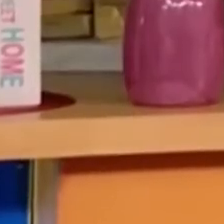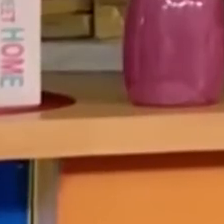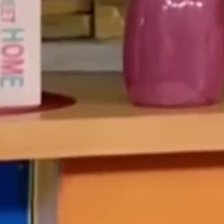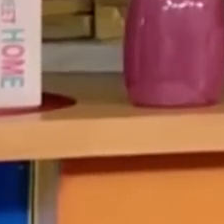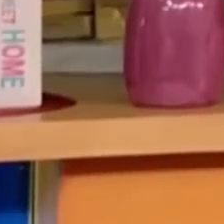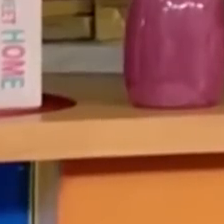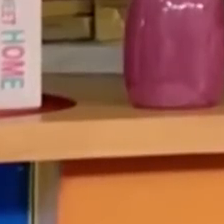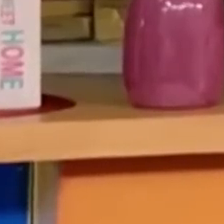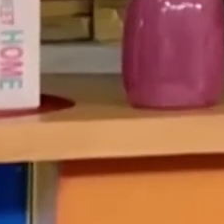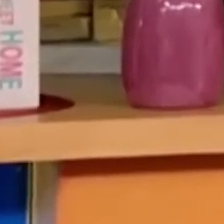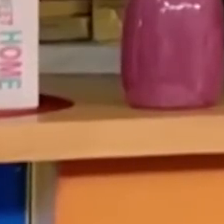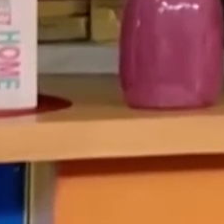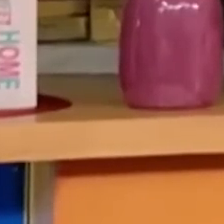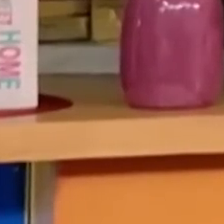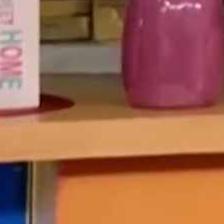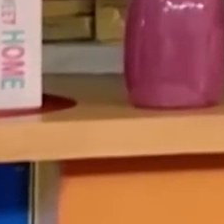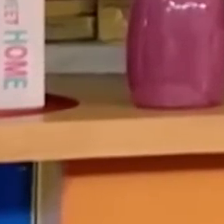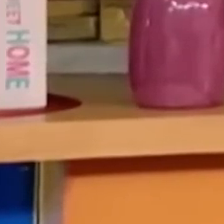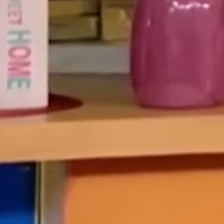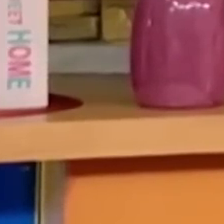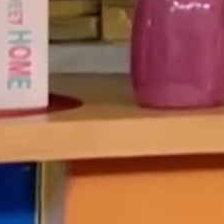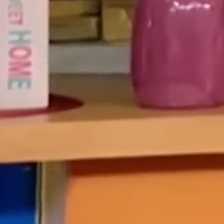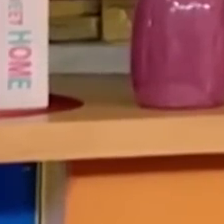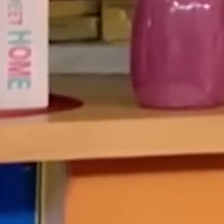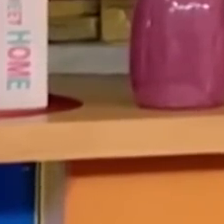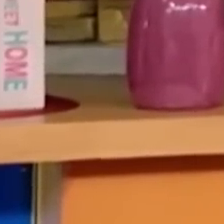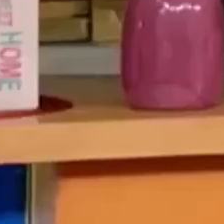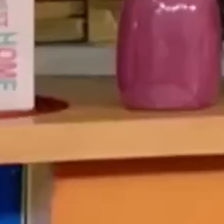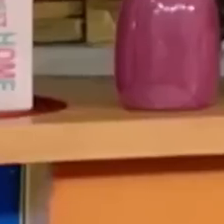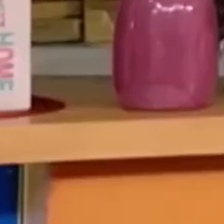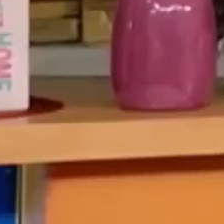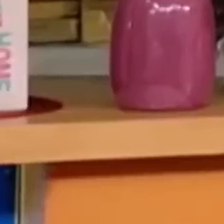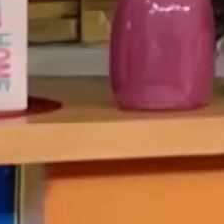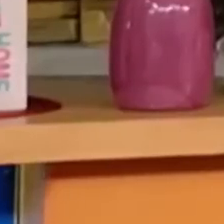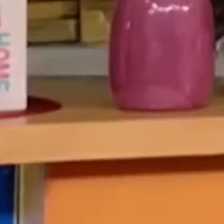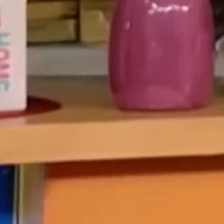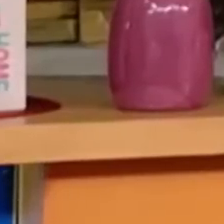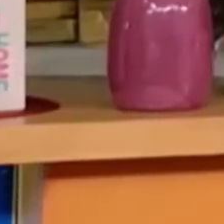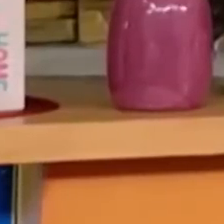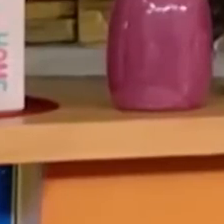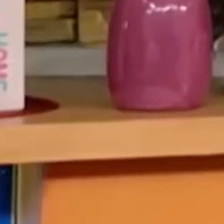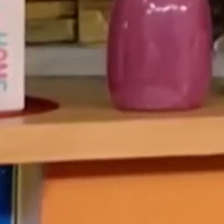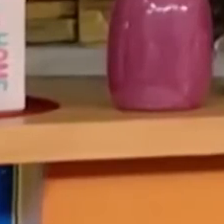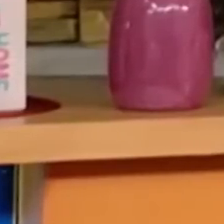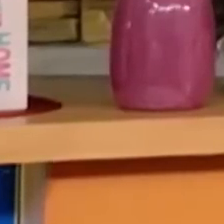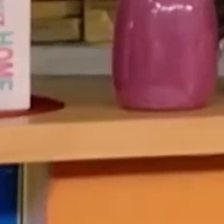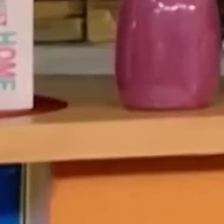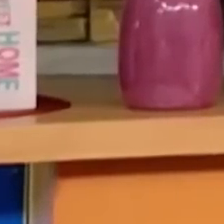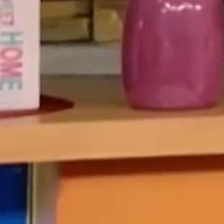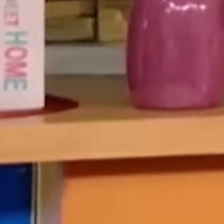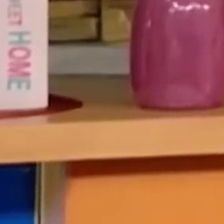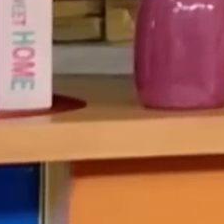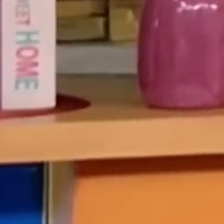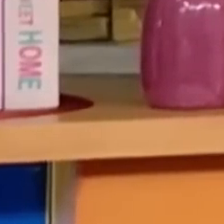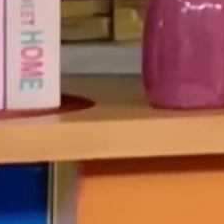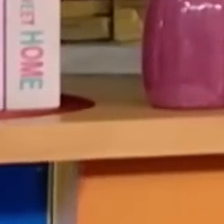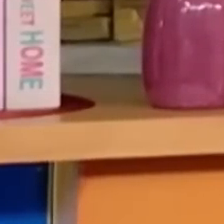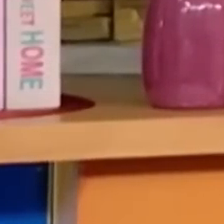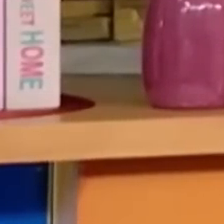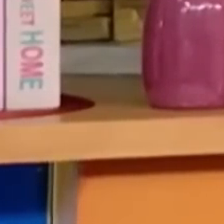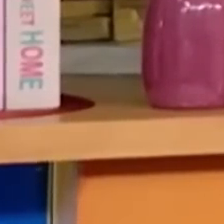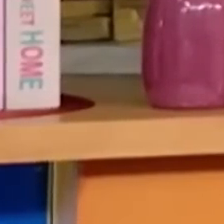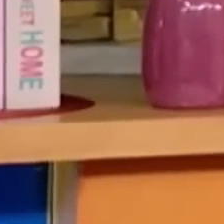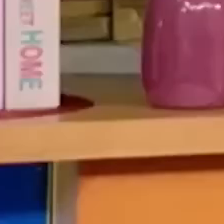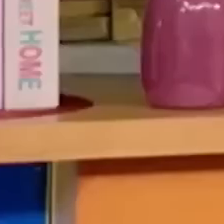sa youtube.com/GMA News. I-click lang ang subscribe button. At sa mga kapuso abroad, maaari kaming